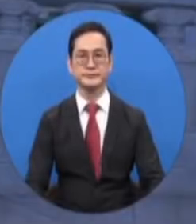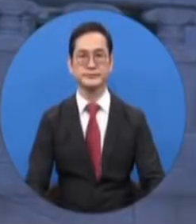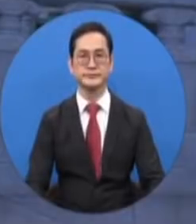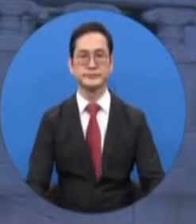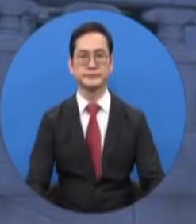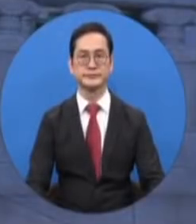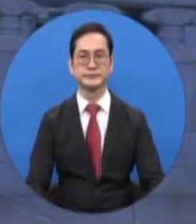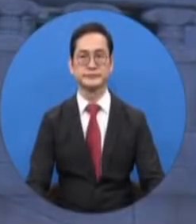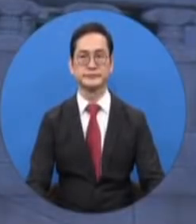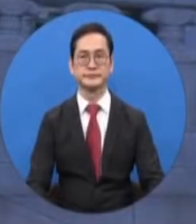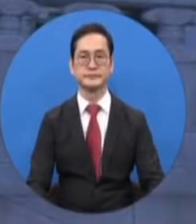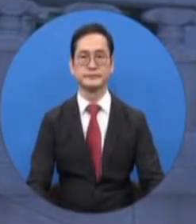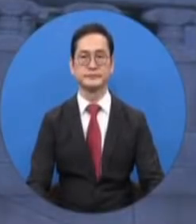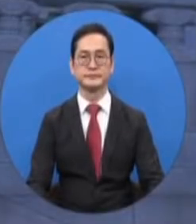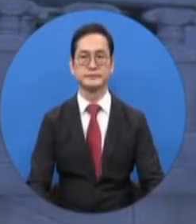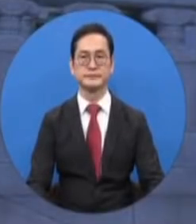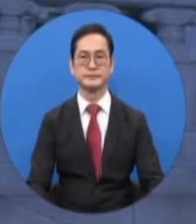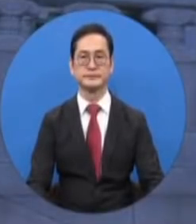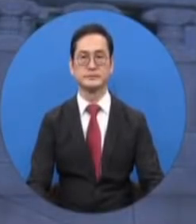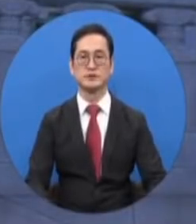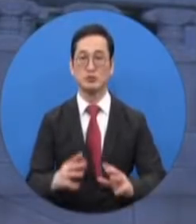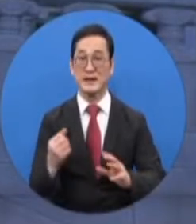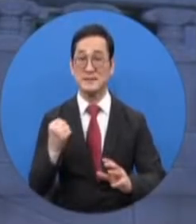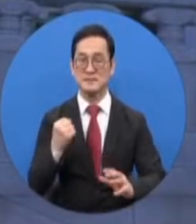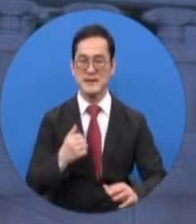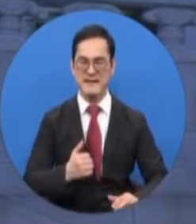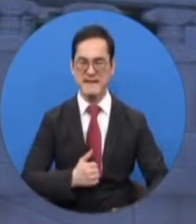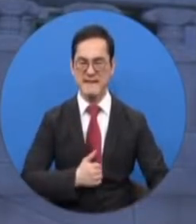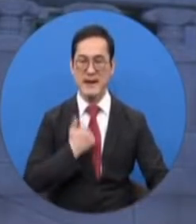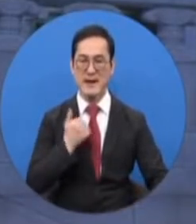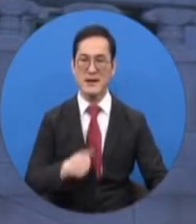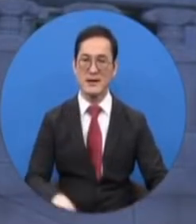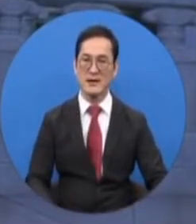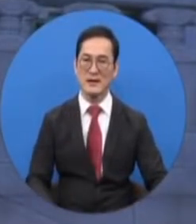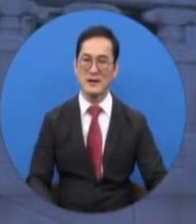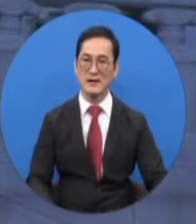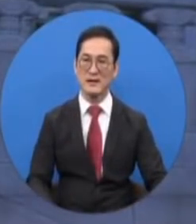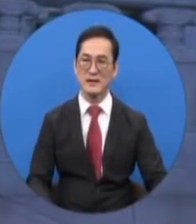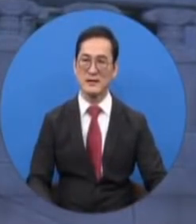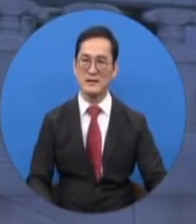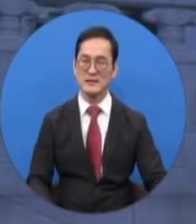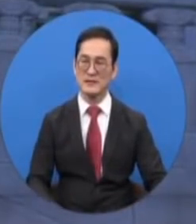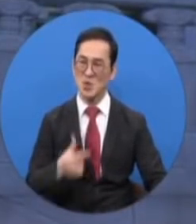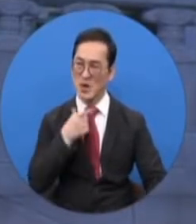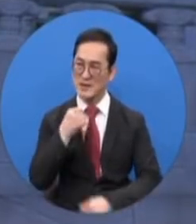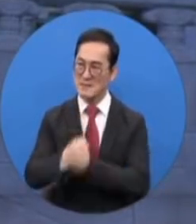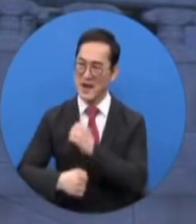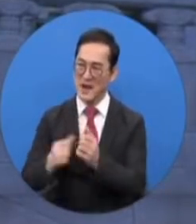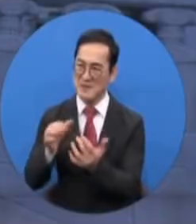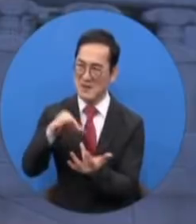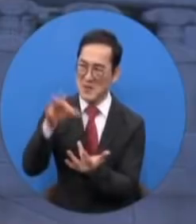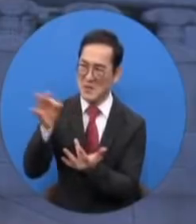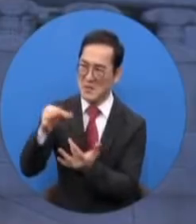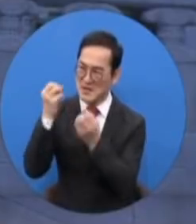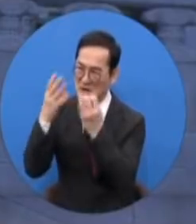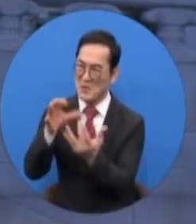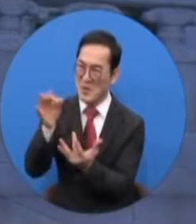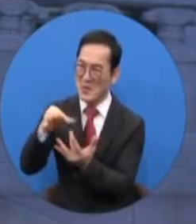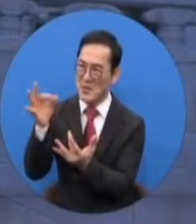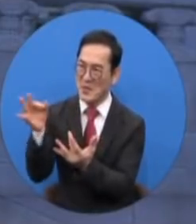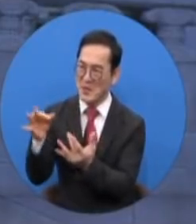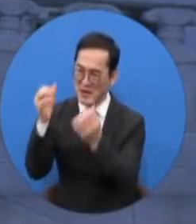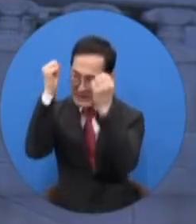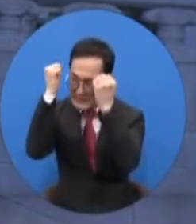자, 이제 여당이 된 국민의힘 입장은 굉장히 격앙돼 있습니다. 알박기 인사들만 도처에 보더라도 이건 상식박기다. 어떻게 이럴 수 있냐라는